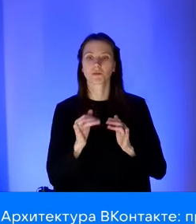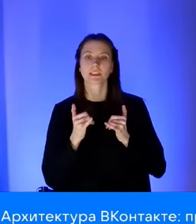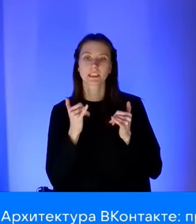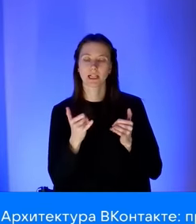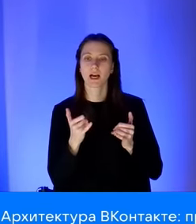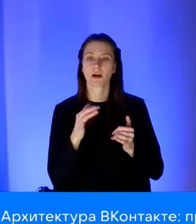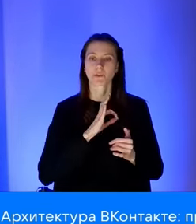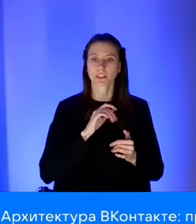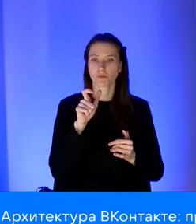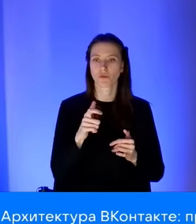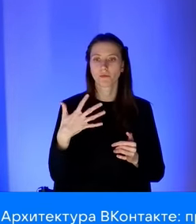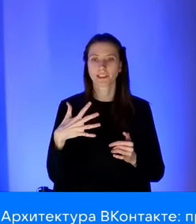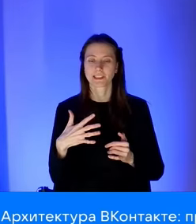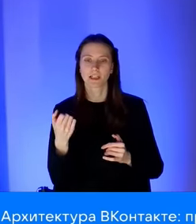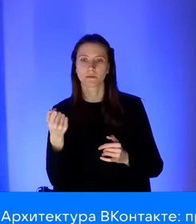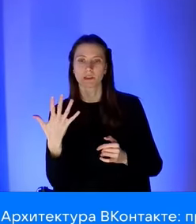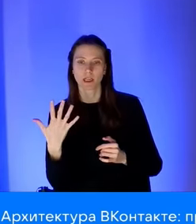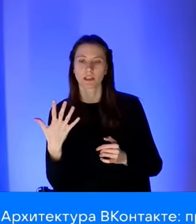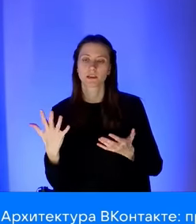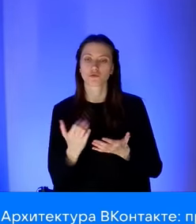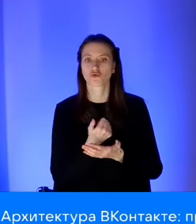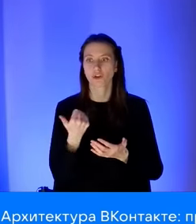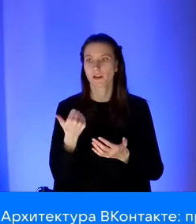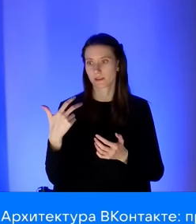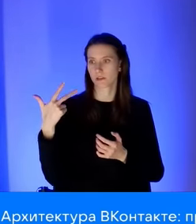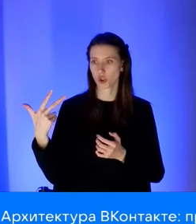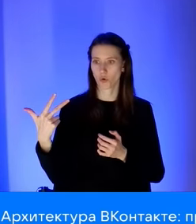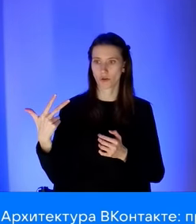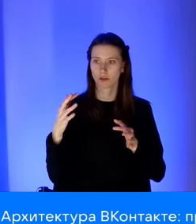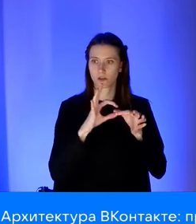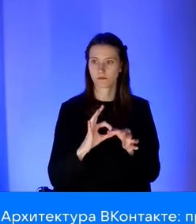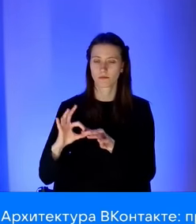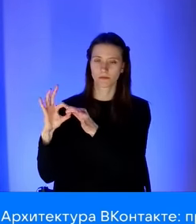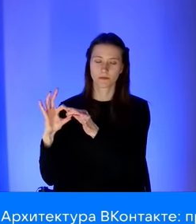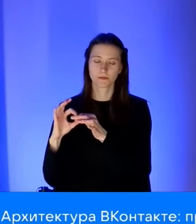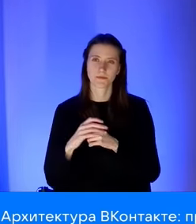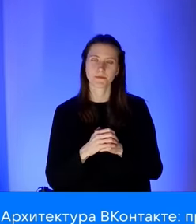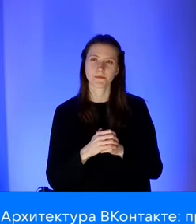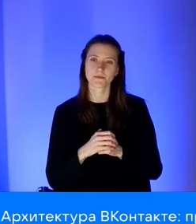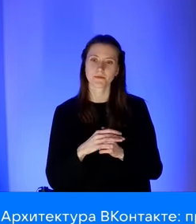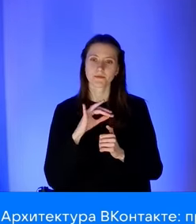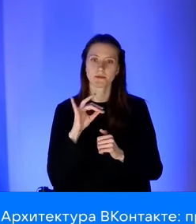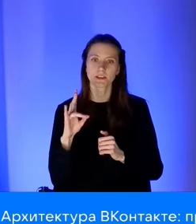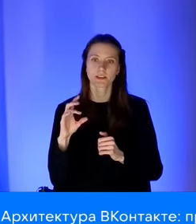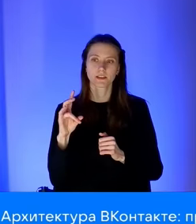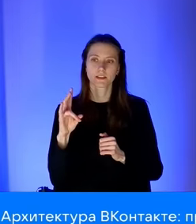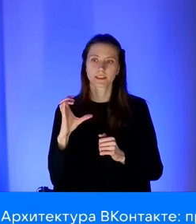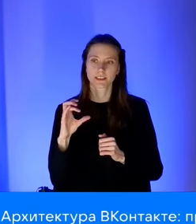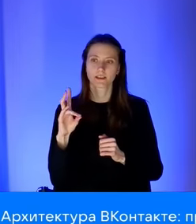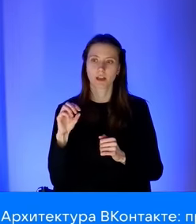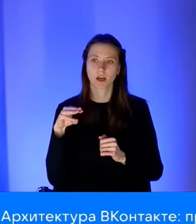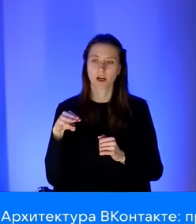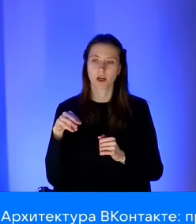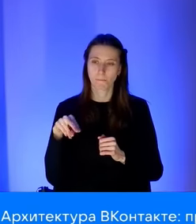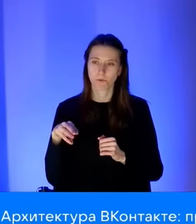505 у нас получается тройка получается и мы это храним в снапшоте сшт нужен для быстрого востановления